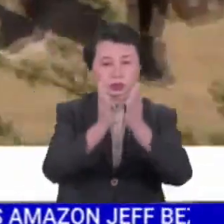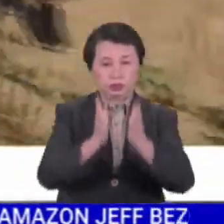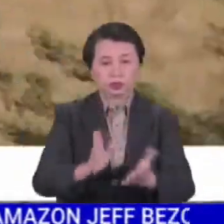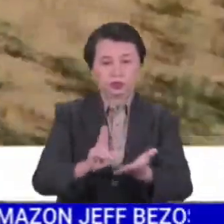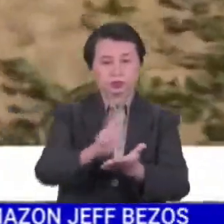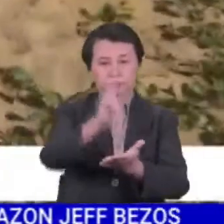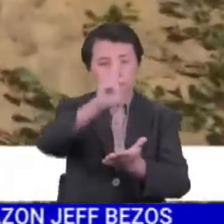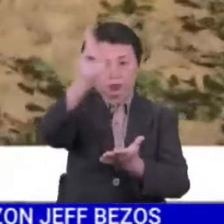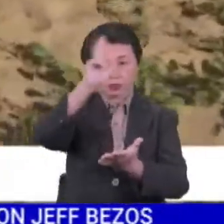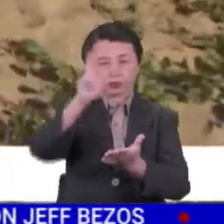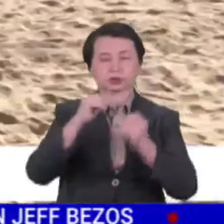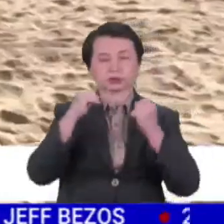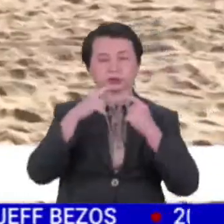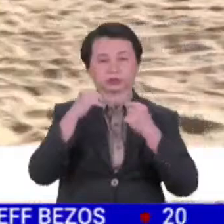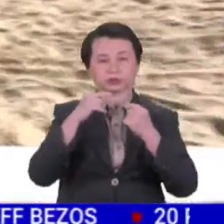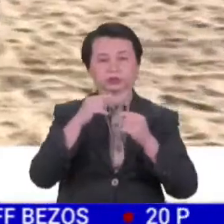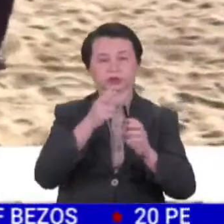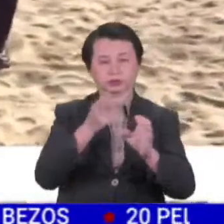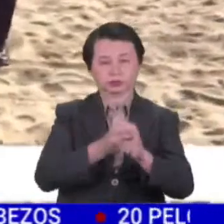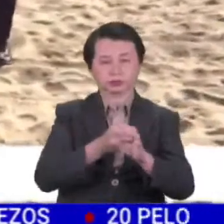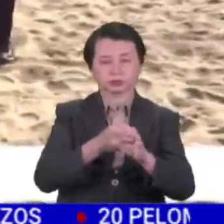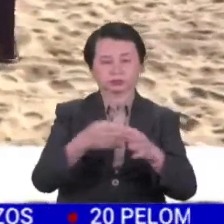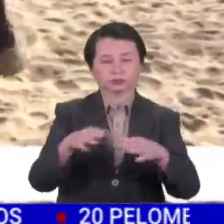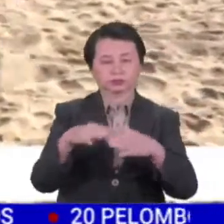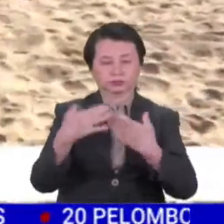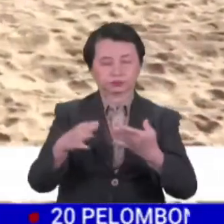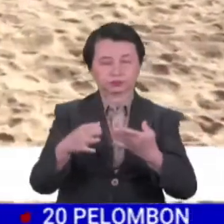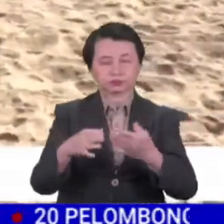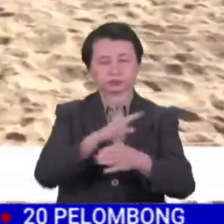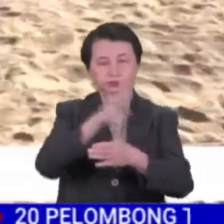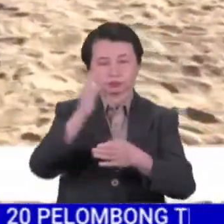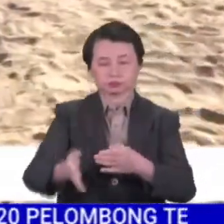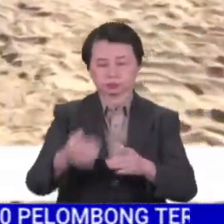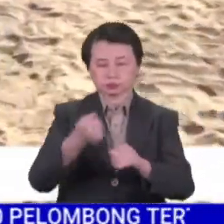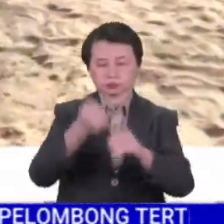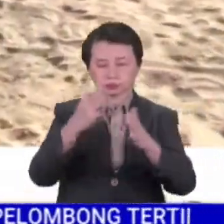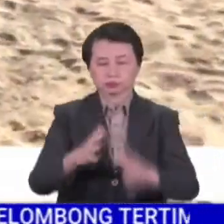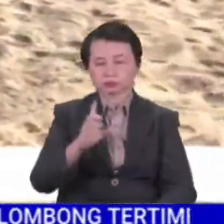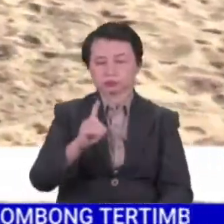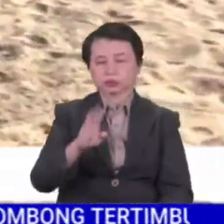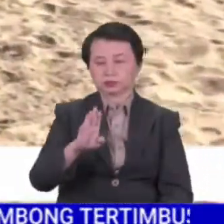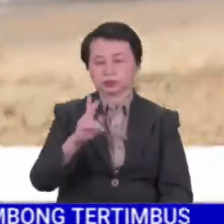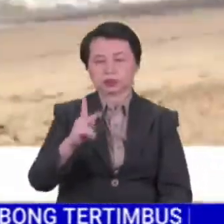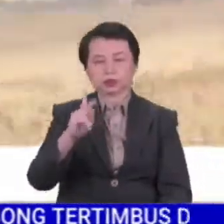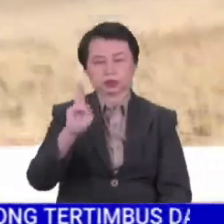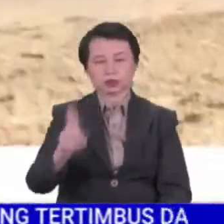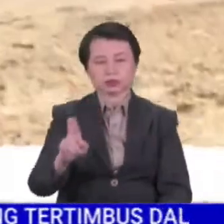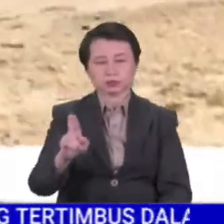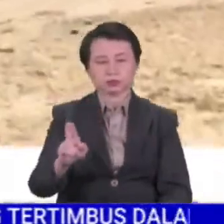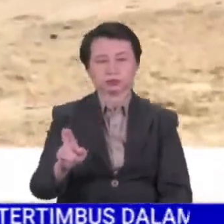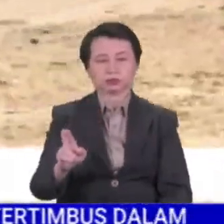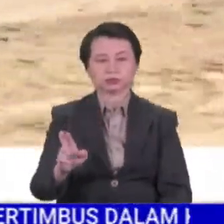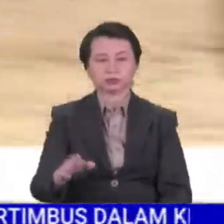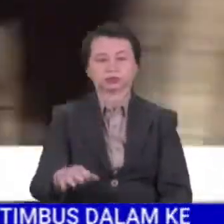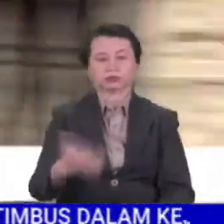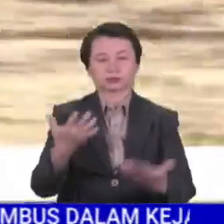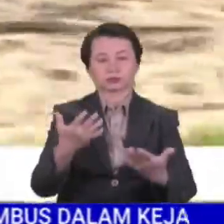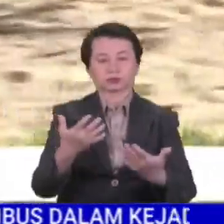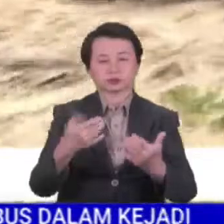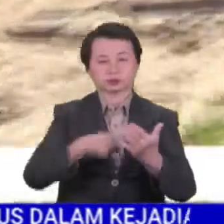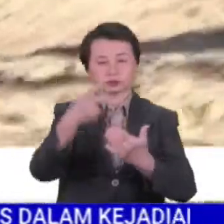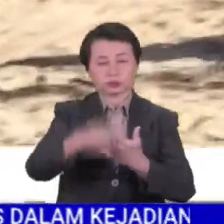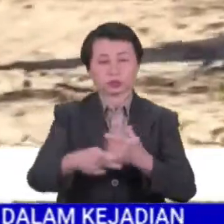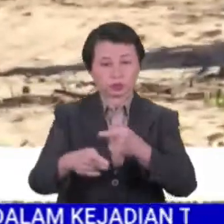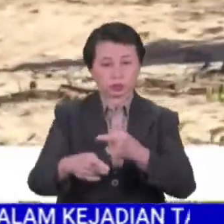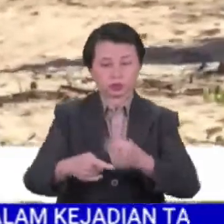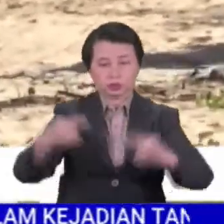Institut Pengajian Tinggi Swasta. Sesi pelepasan disempurnakan oleh pengarah DBKU, Mohamed Haidir Abang. Antara pengisian